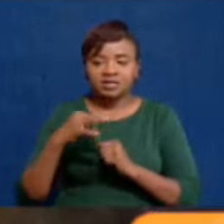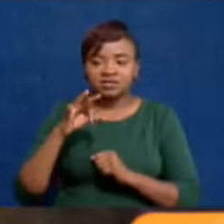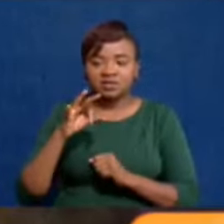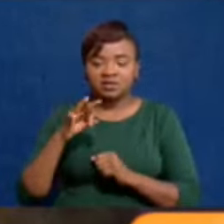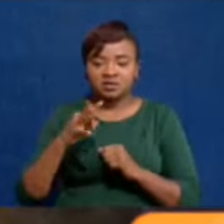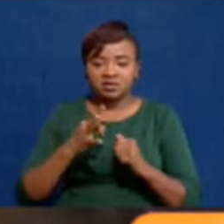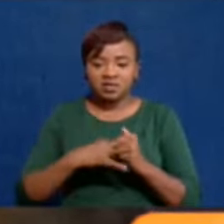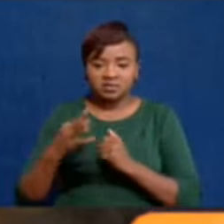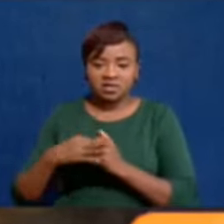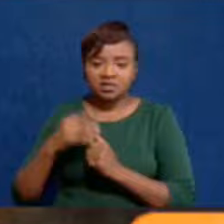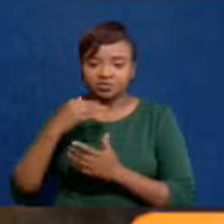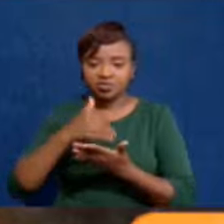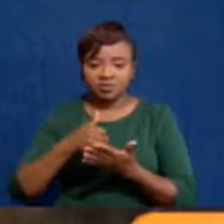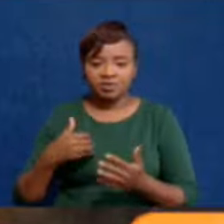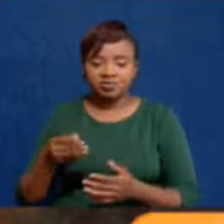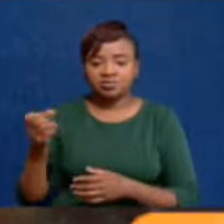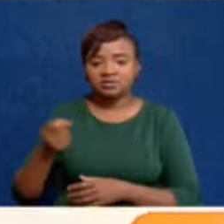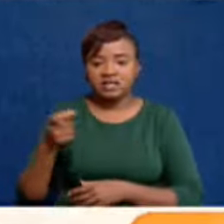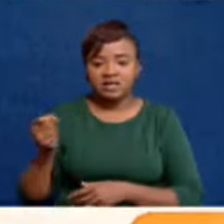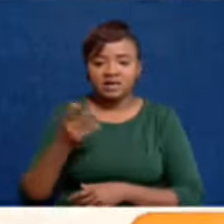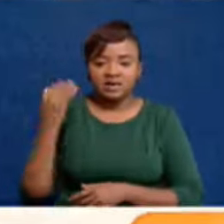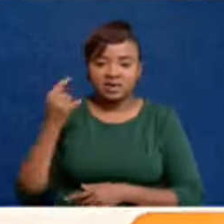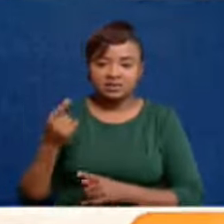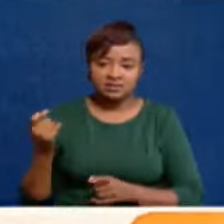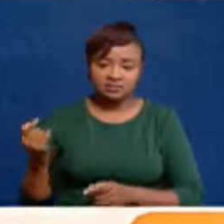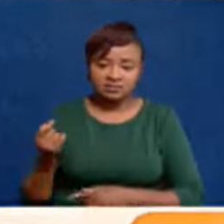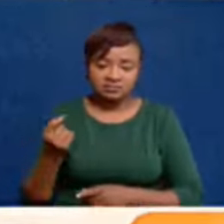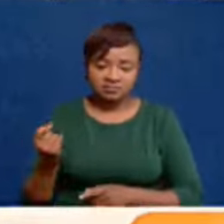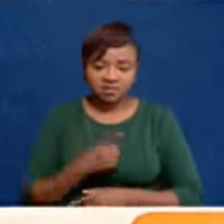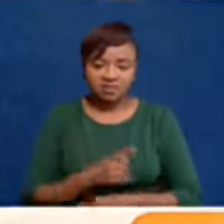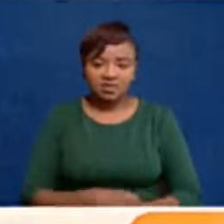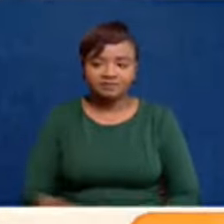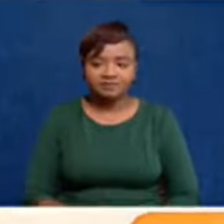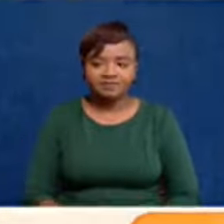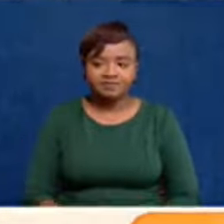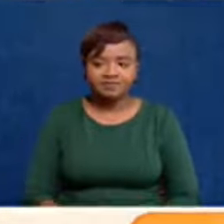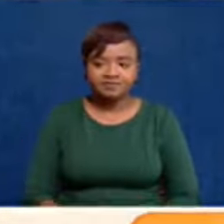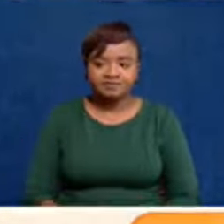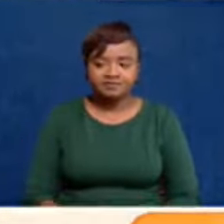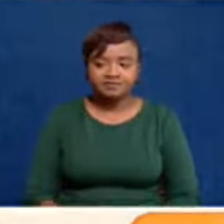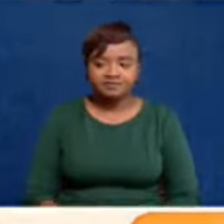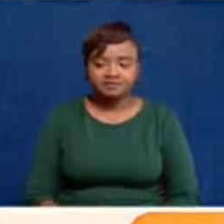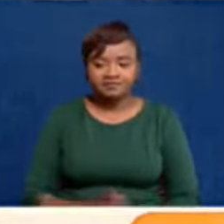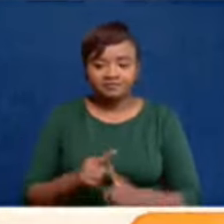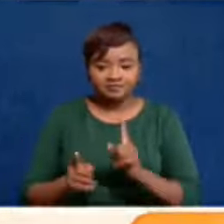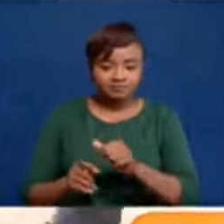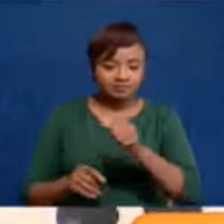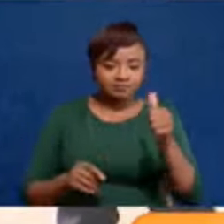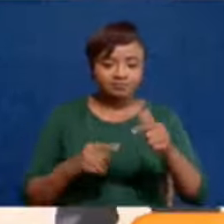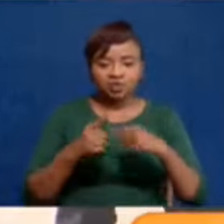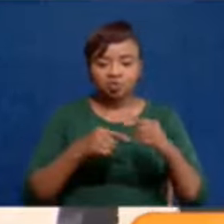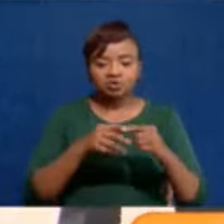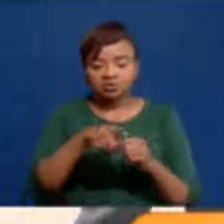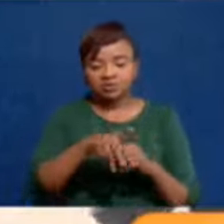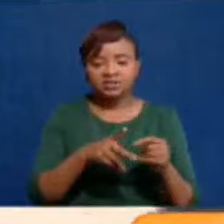tu walioweza kutoa mshahara wa mwezi jana kutoka katika akaunti zao. Wengine bado wanasubiri